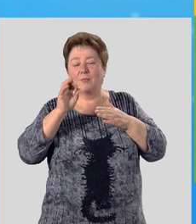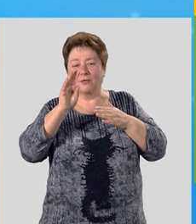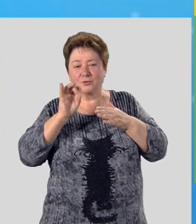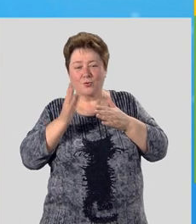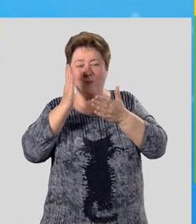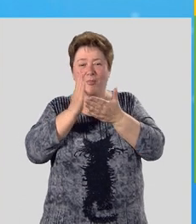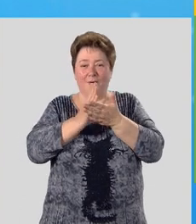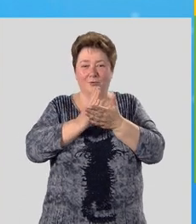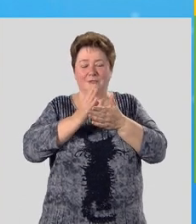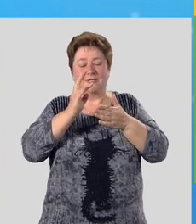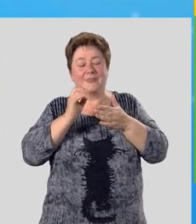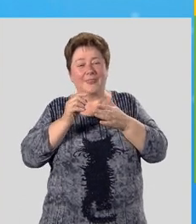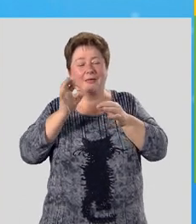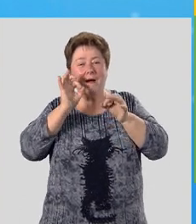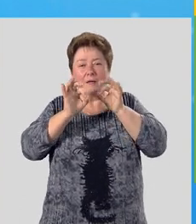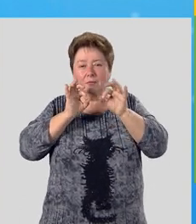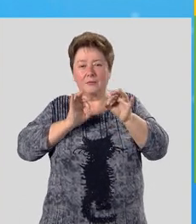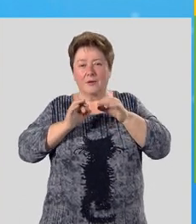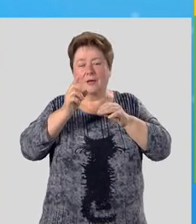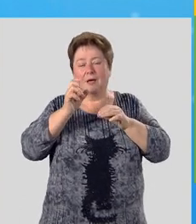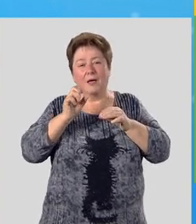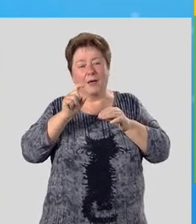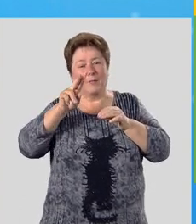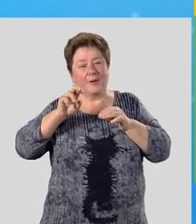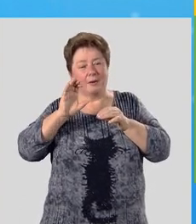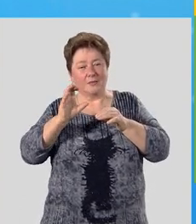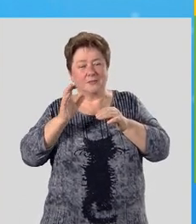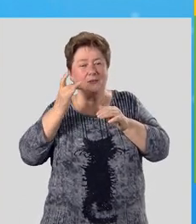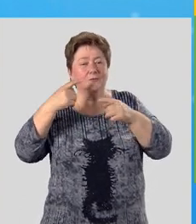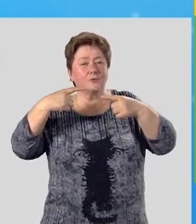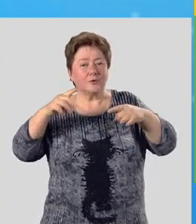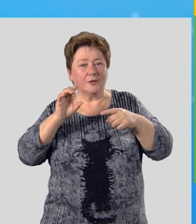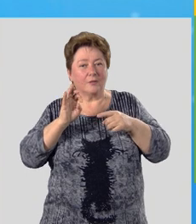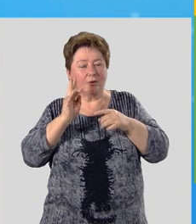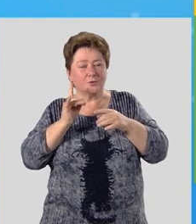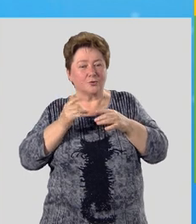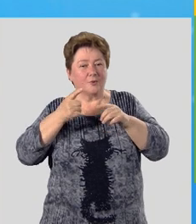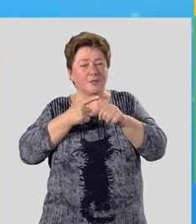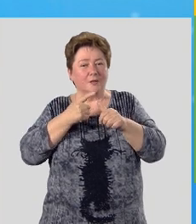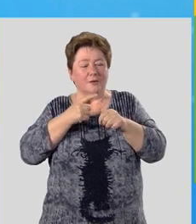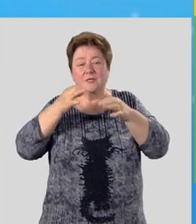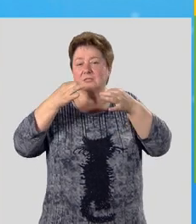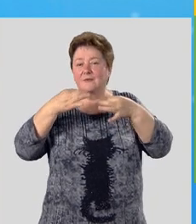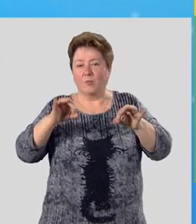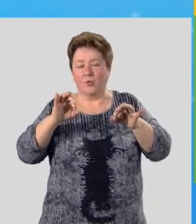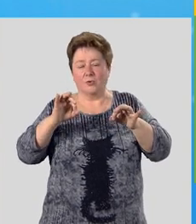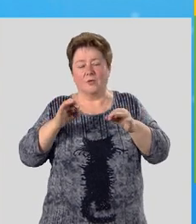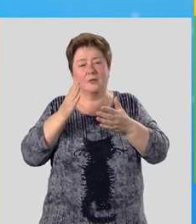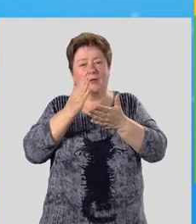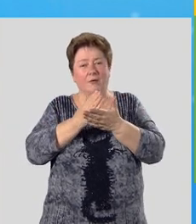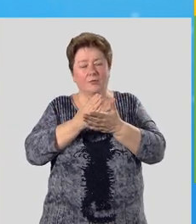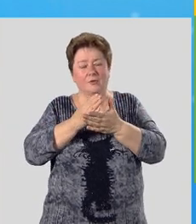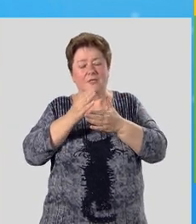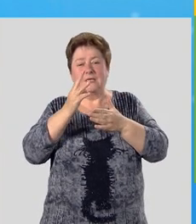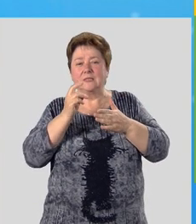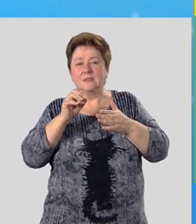рибосом находится на гранулярной ЭПС. Другие рибосомы, так называемые свободные, находятся